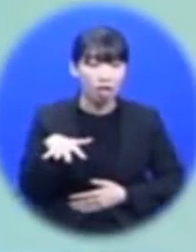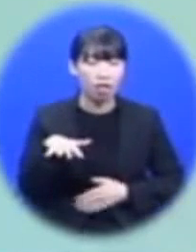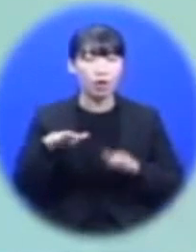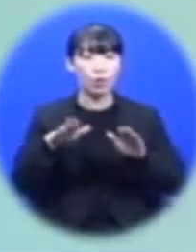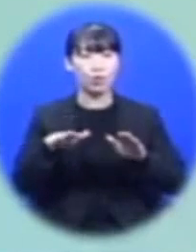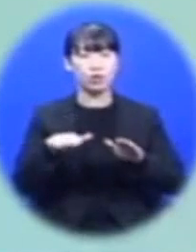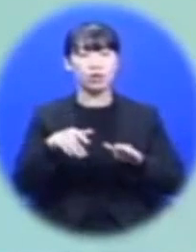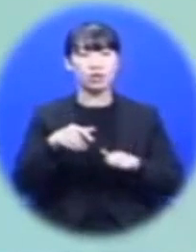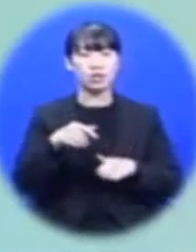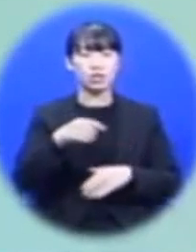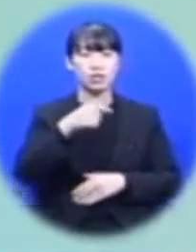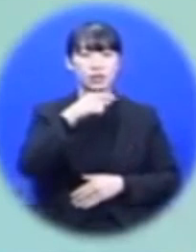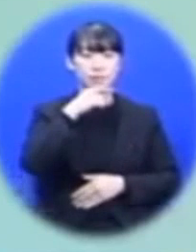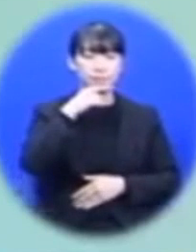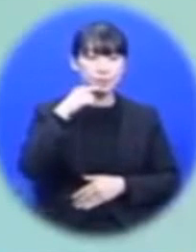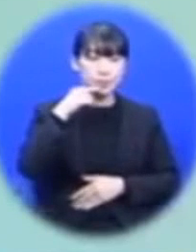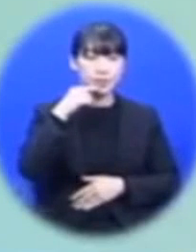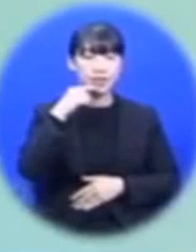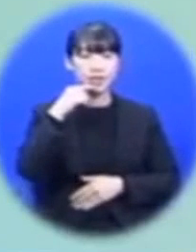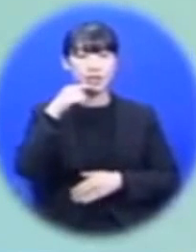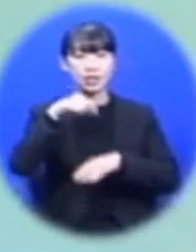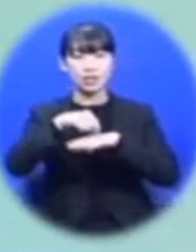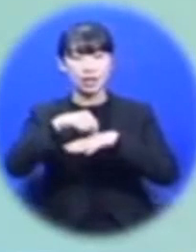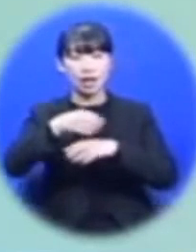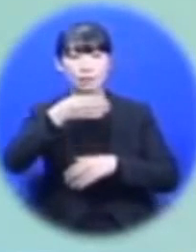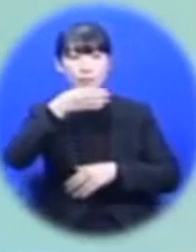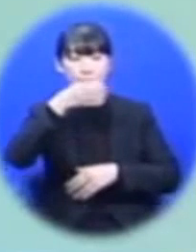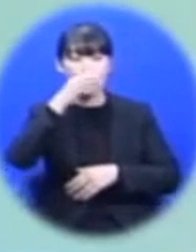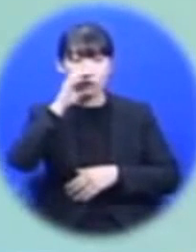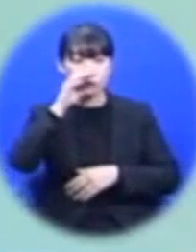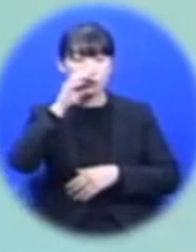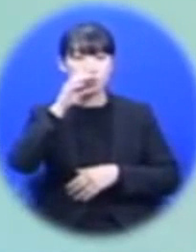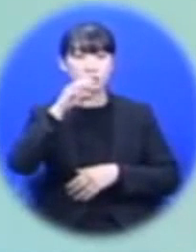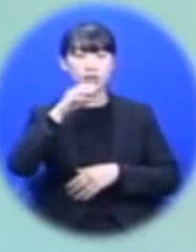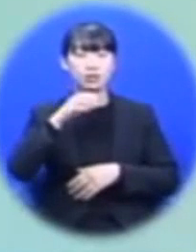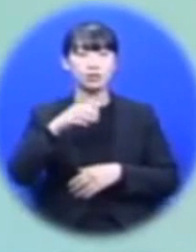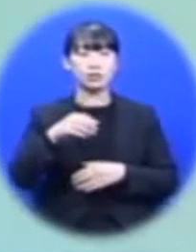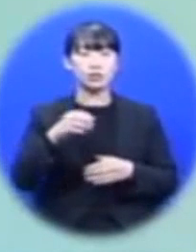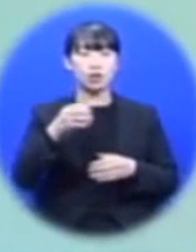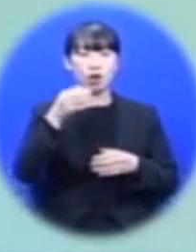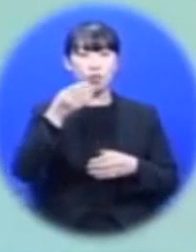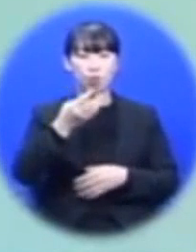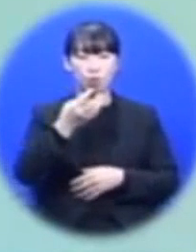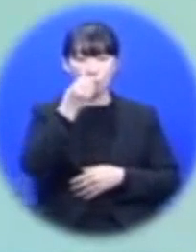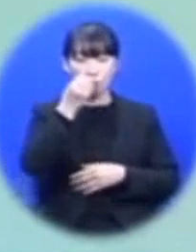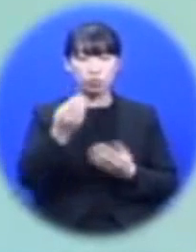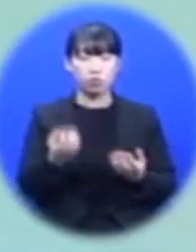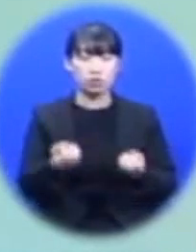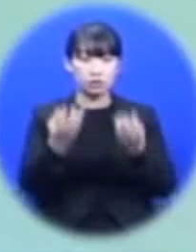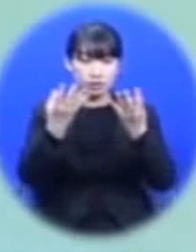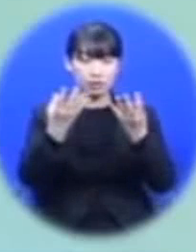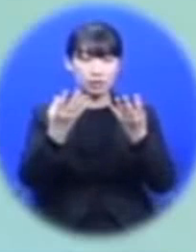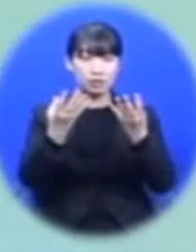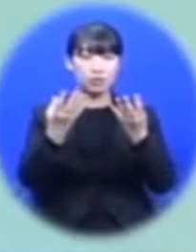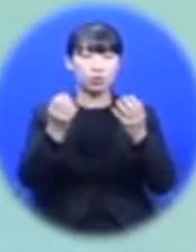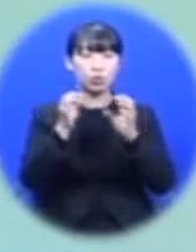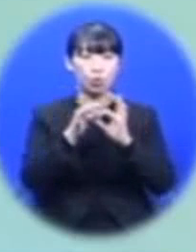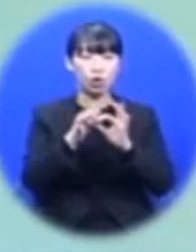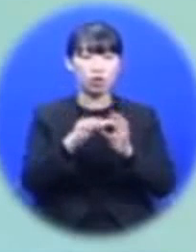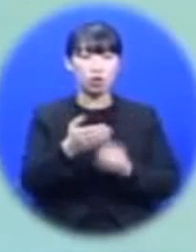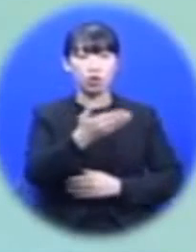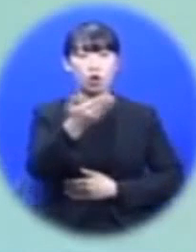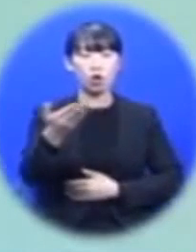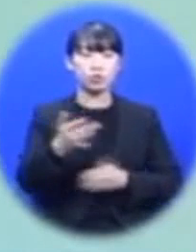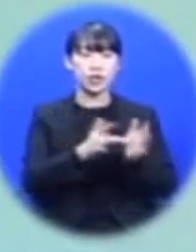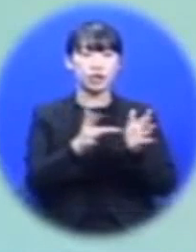성찬 예수님을 진짜 여러분의 왕으로 주님으로 생명으로 영접하는 시간이 되시기를 바랍니다 그러면